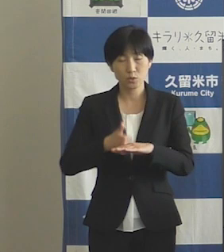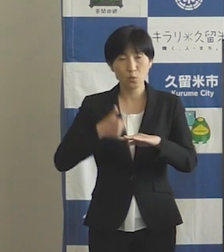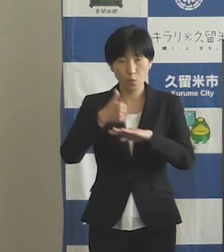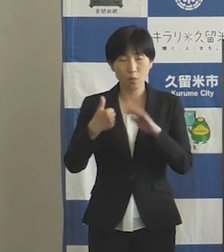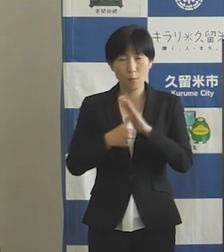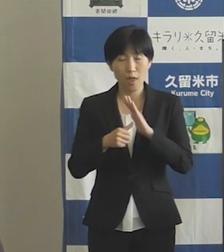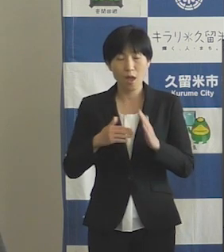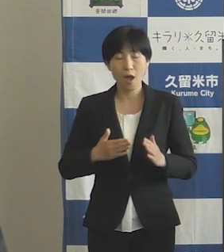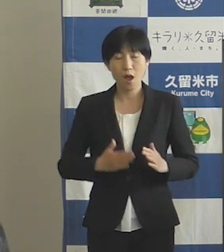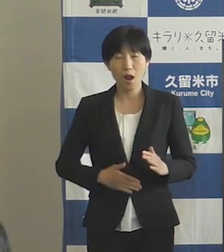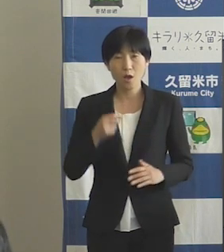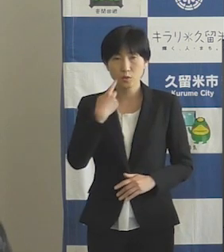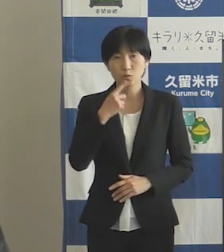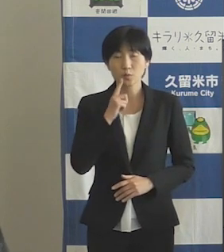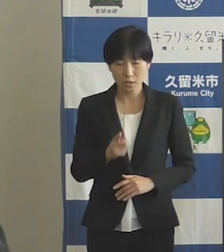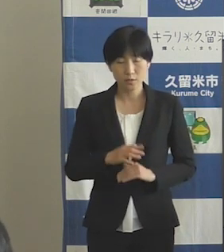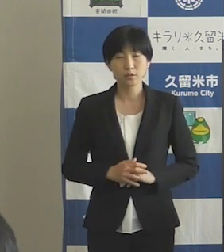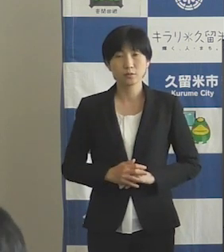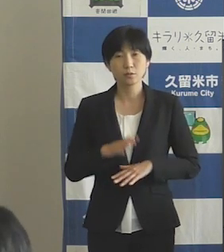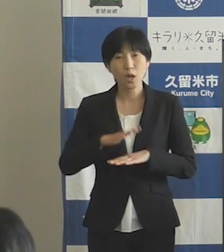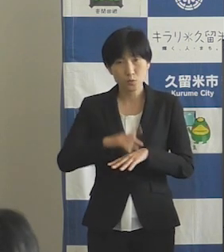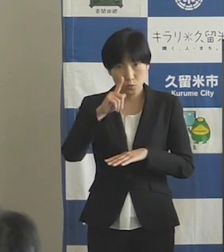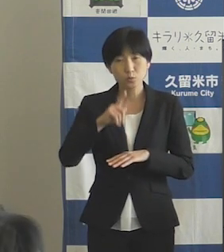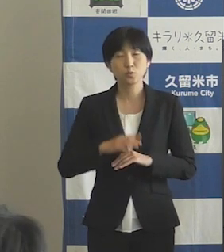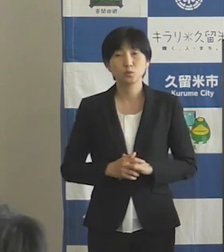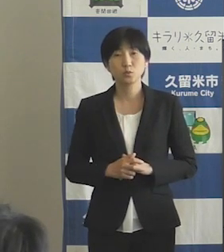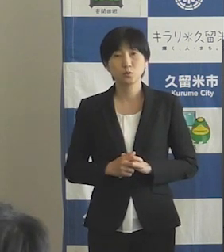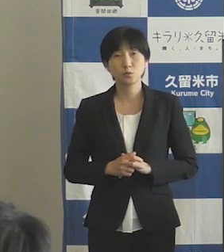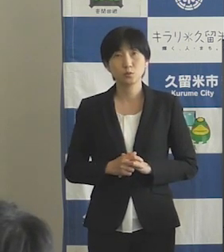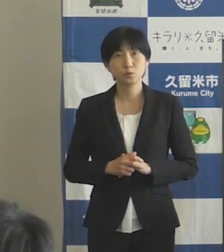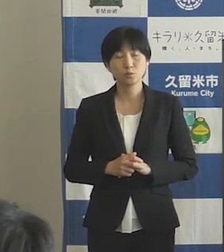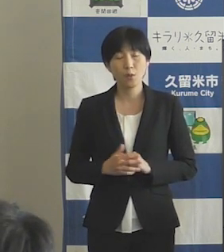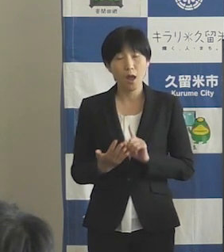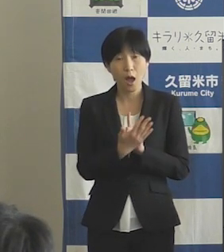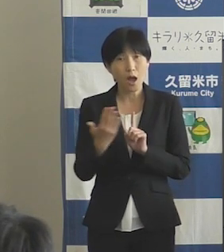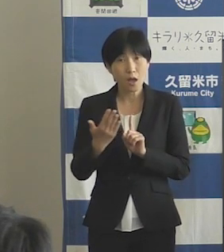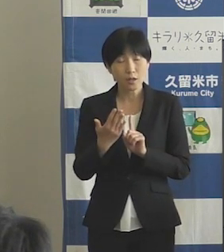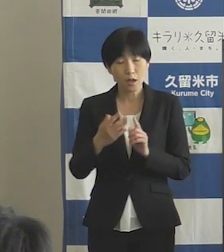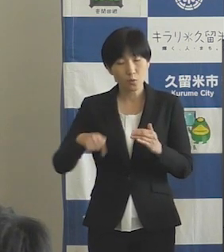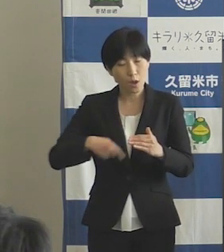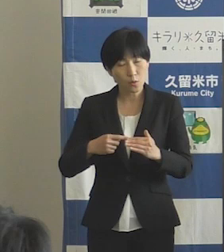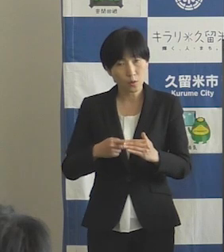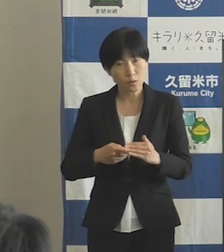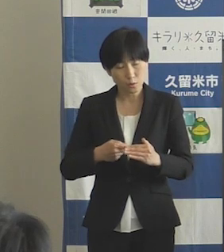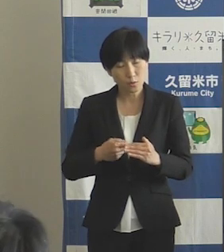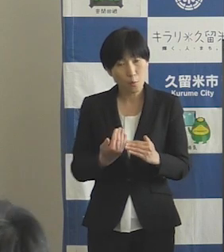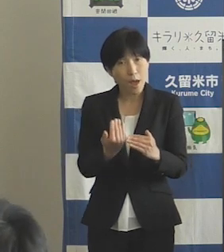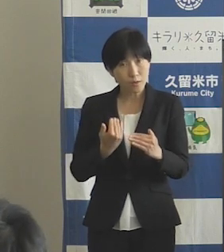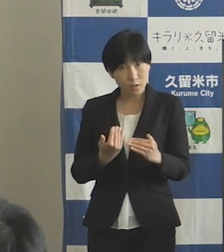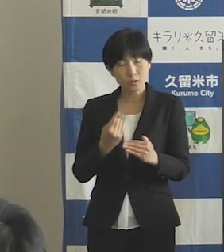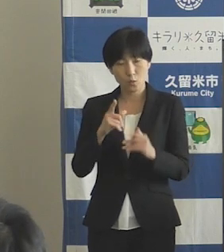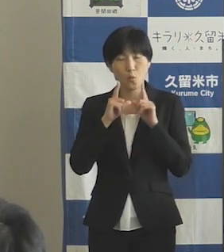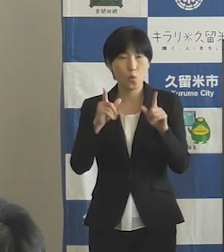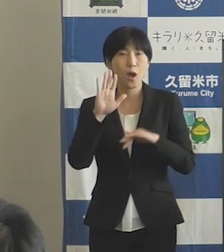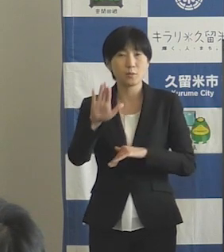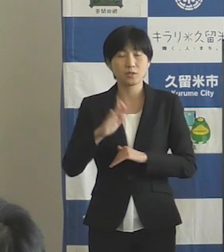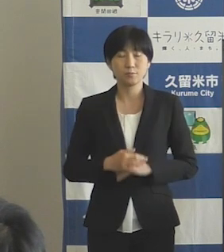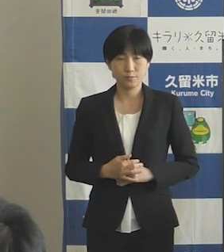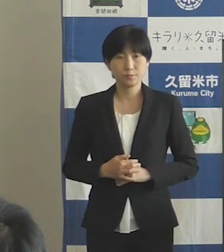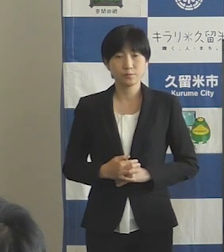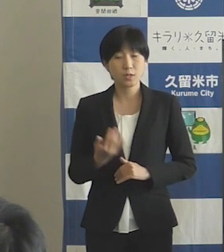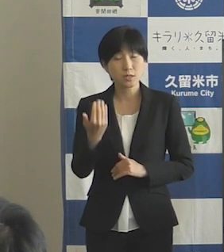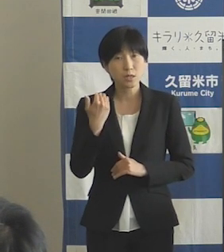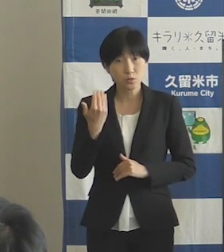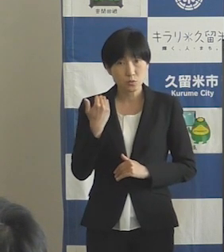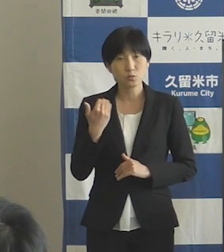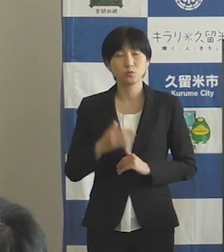ます。本日はまず、会見項目に入ります前にご報告が一つあります。先